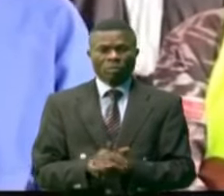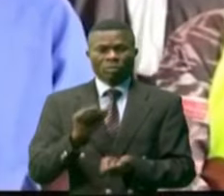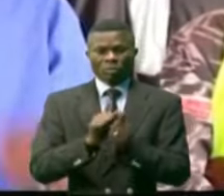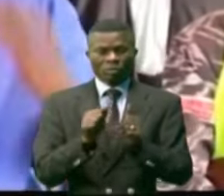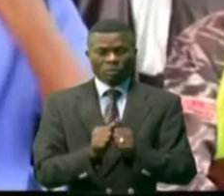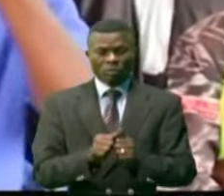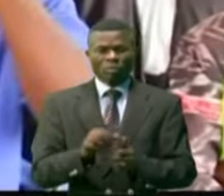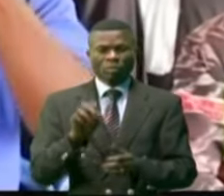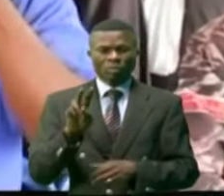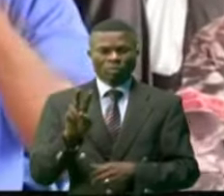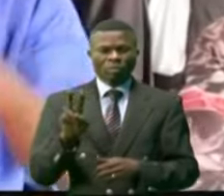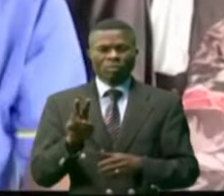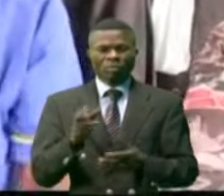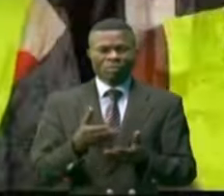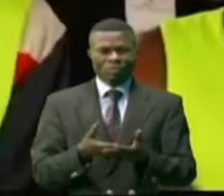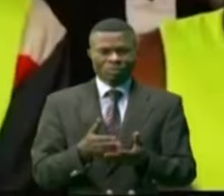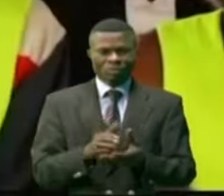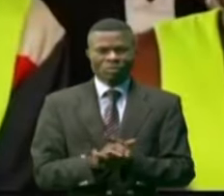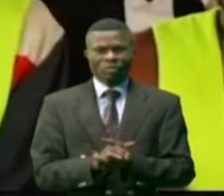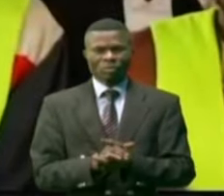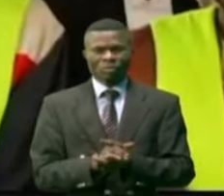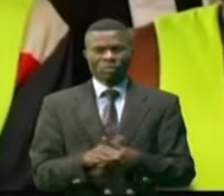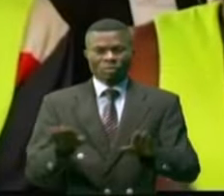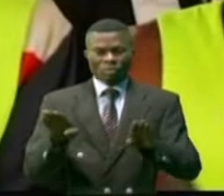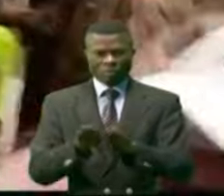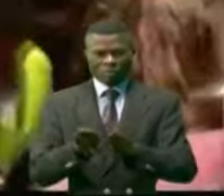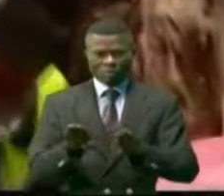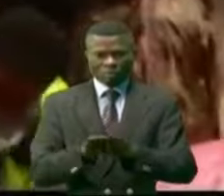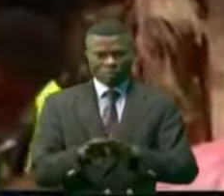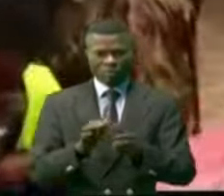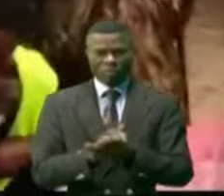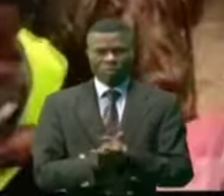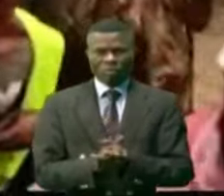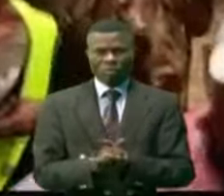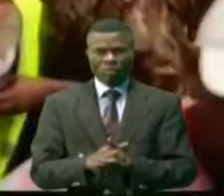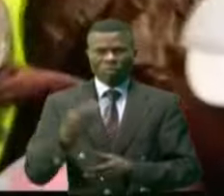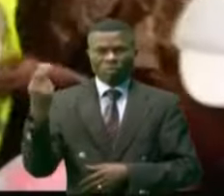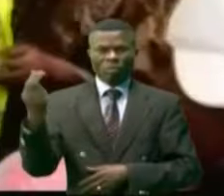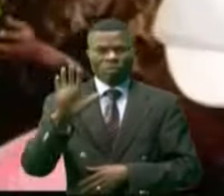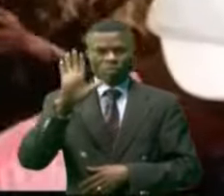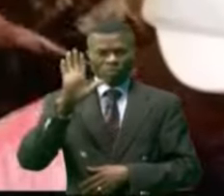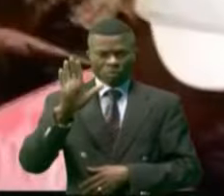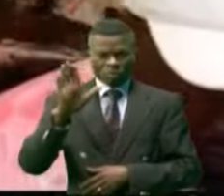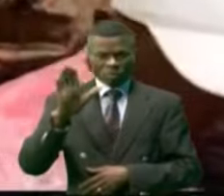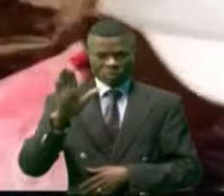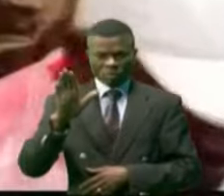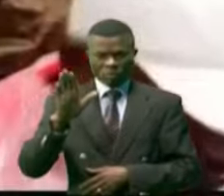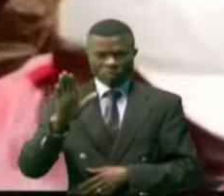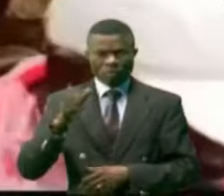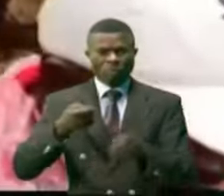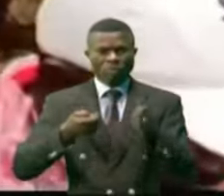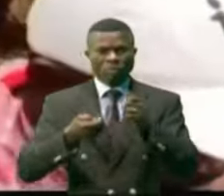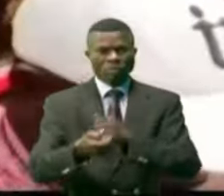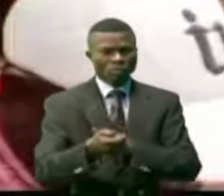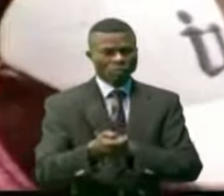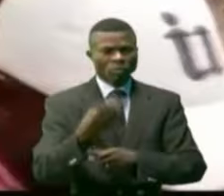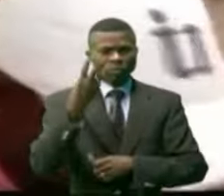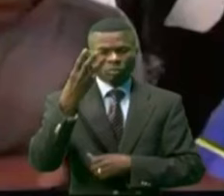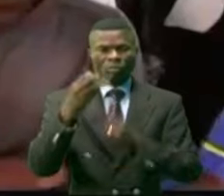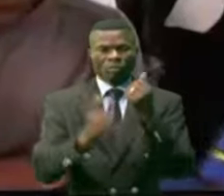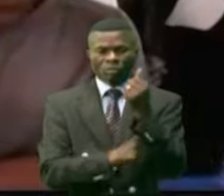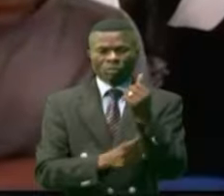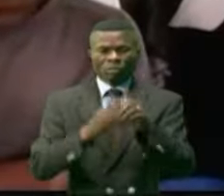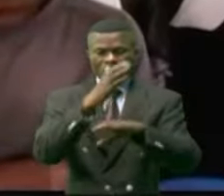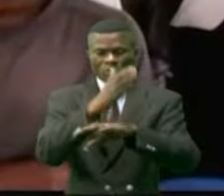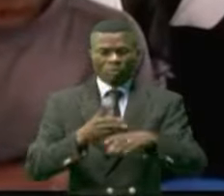sites de la paroisse Saint-Gabriel dans la nuit du 25 au 26 août 2024, causant la mort de trois personnes et cinq blessés